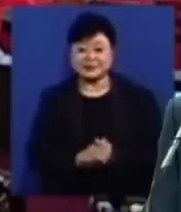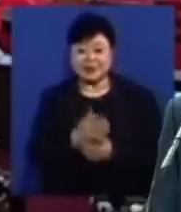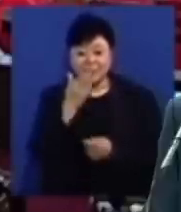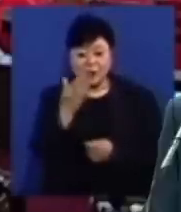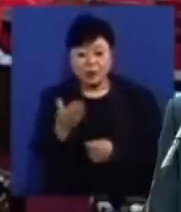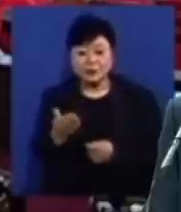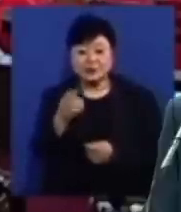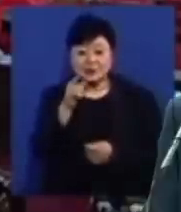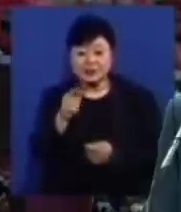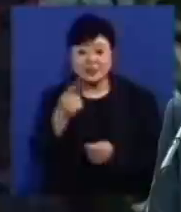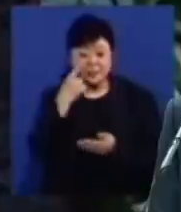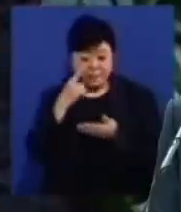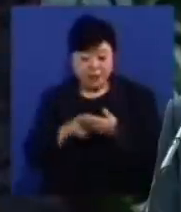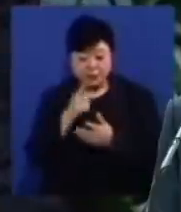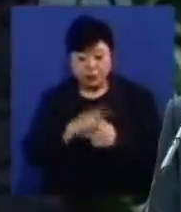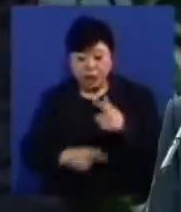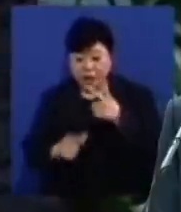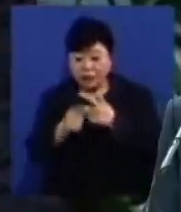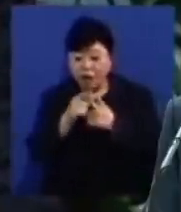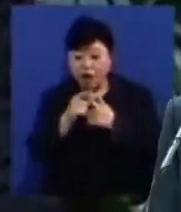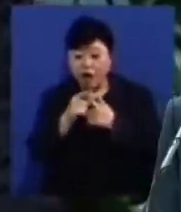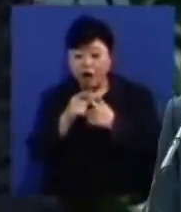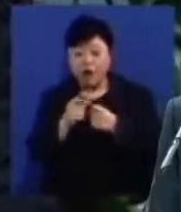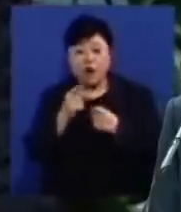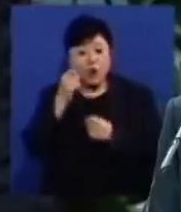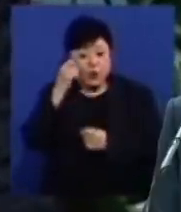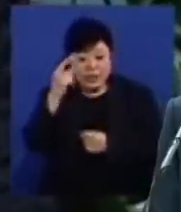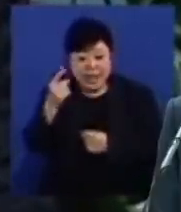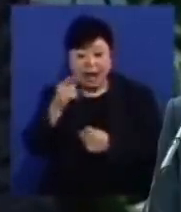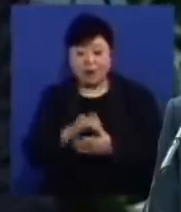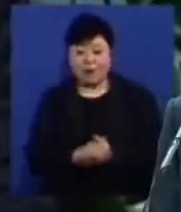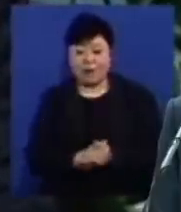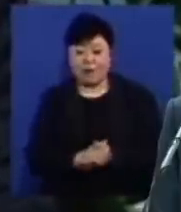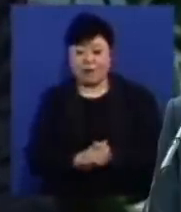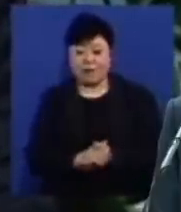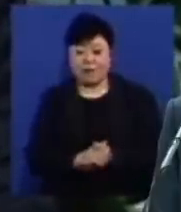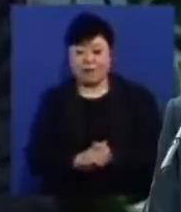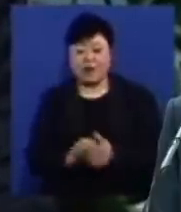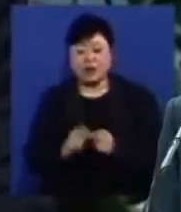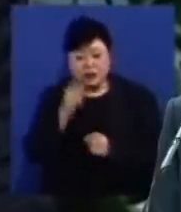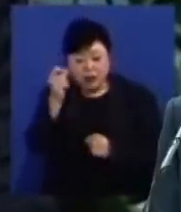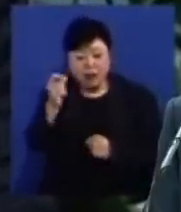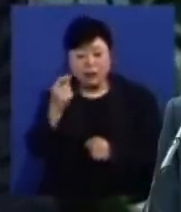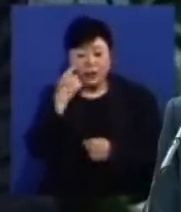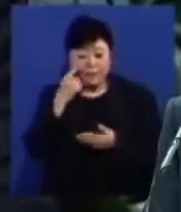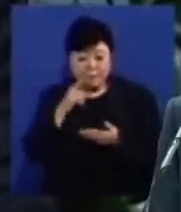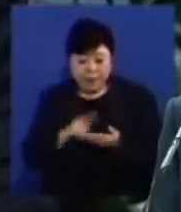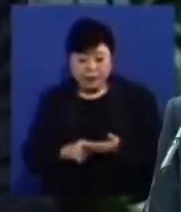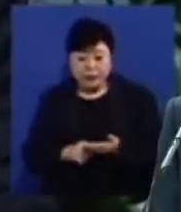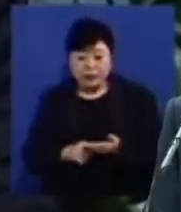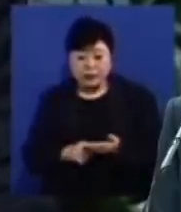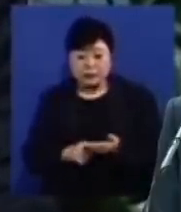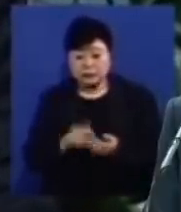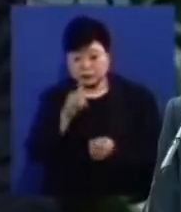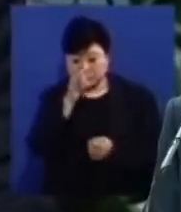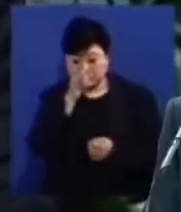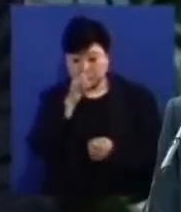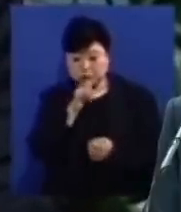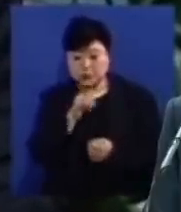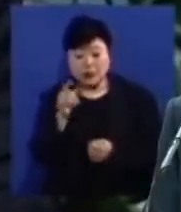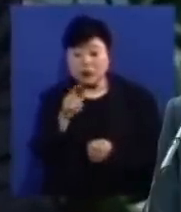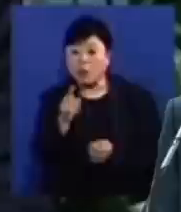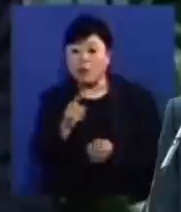이 발견보다 더 위대하고 영원한 발견은 있습니다.